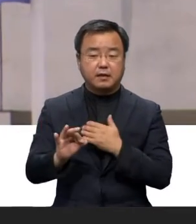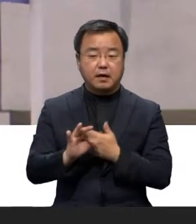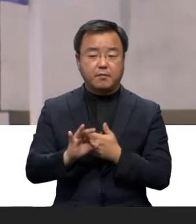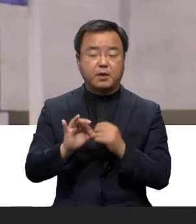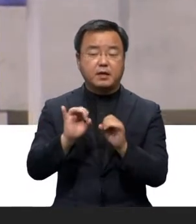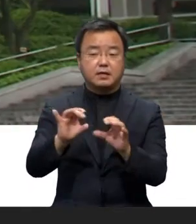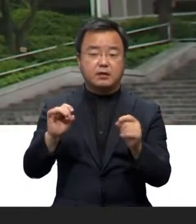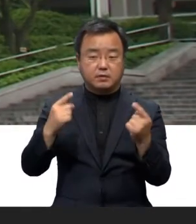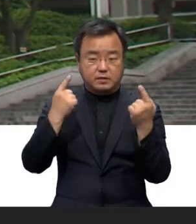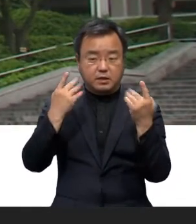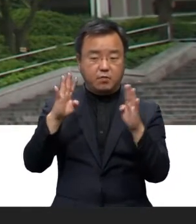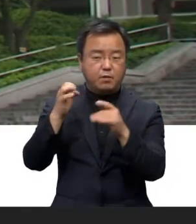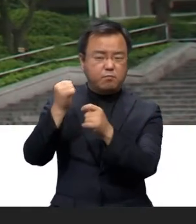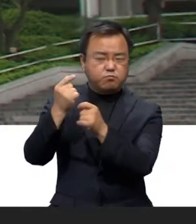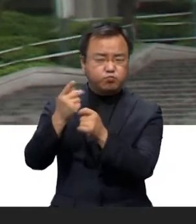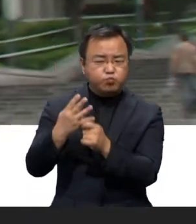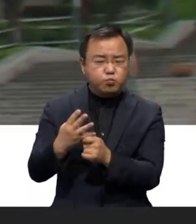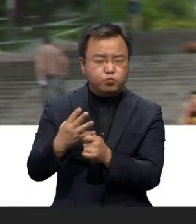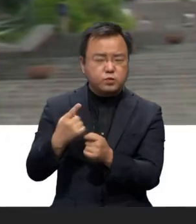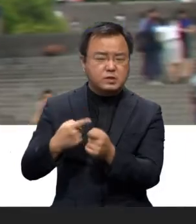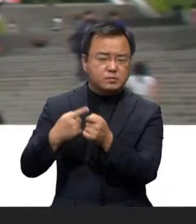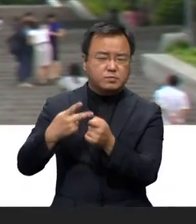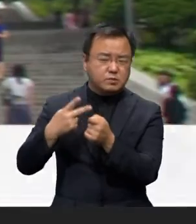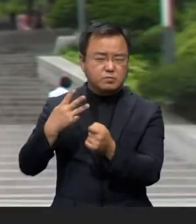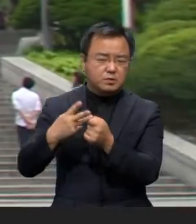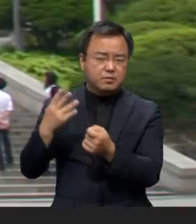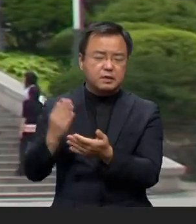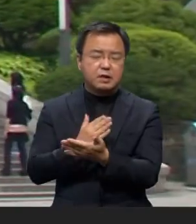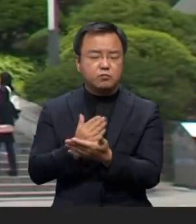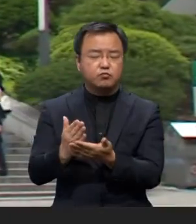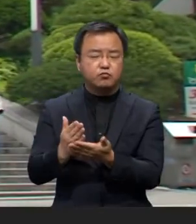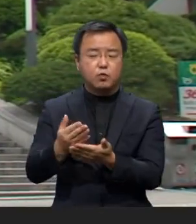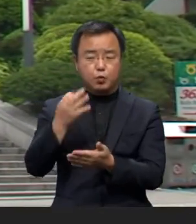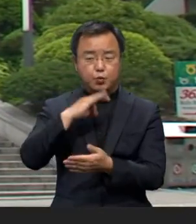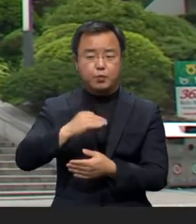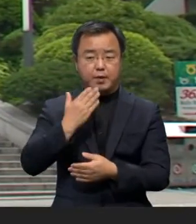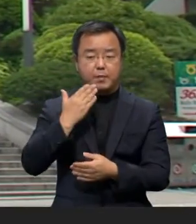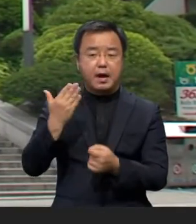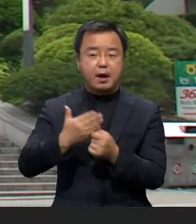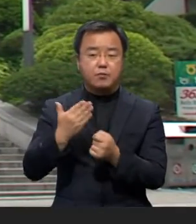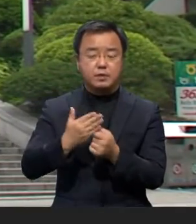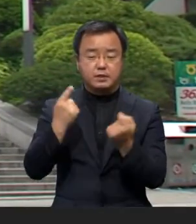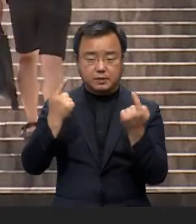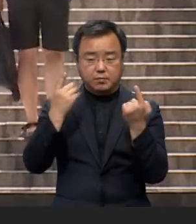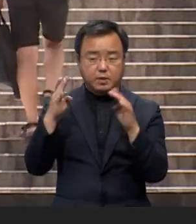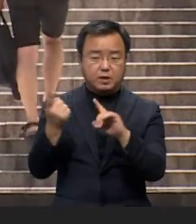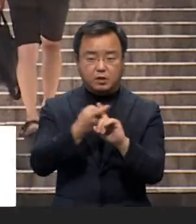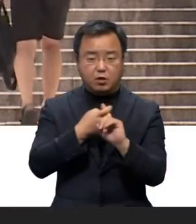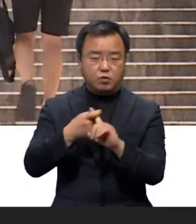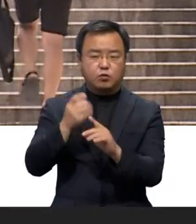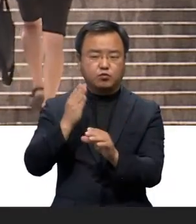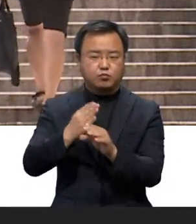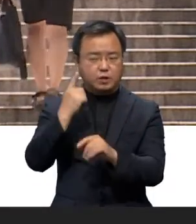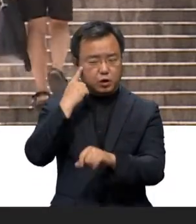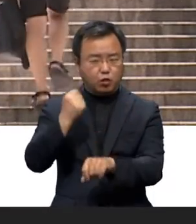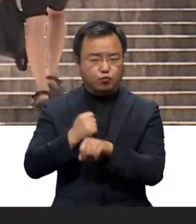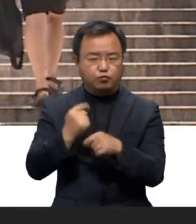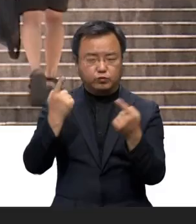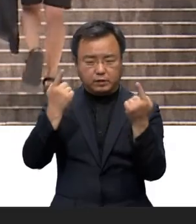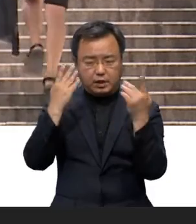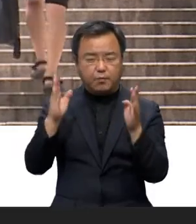대학 서열화 완화에 굉장히 큰 효과가 있다고 보거든요. 예. 특히 9개 대학이 연합 체제를 중심으로 해서 연구 중심 대학을 육성을 하는